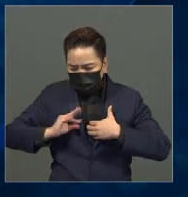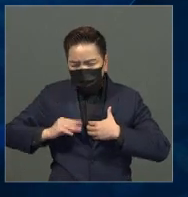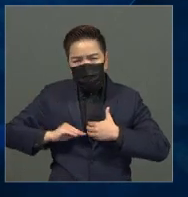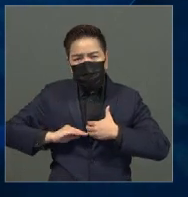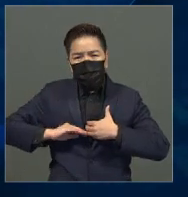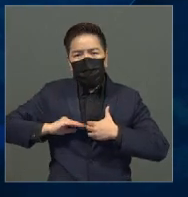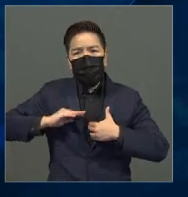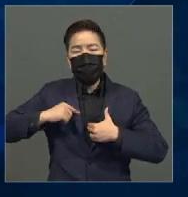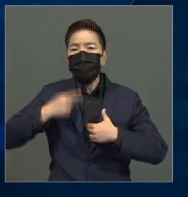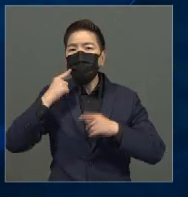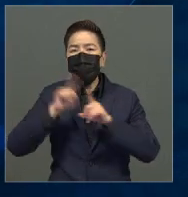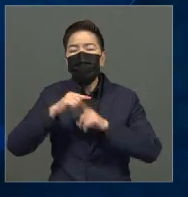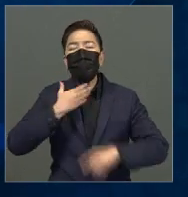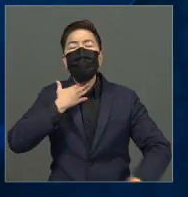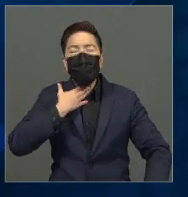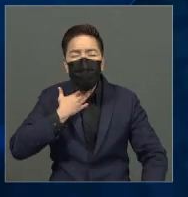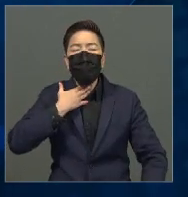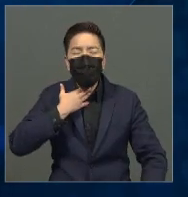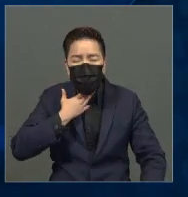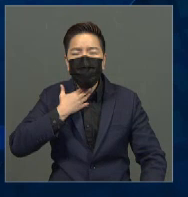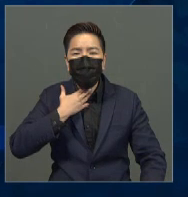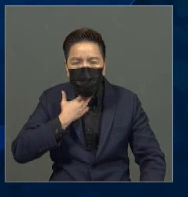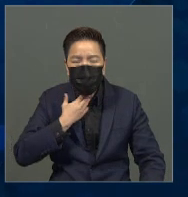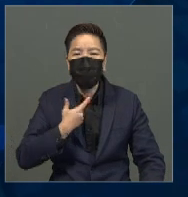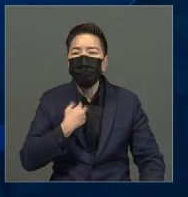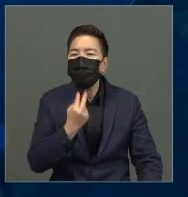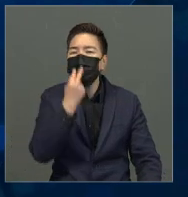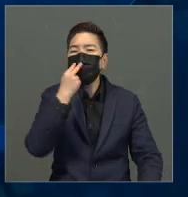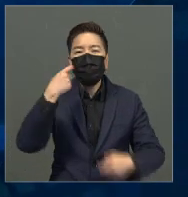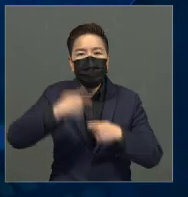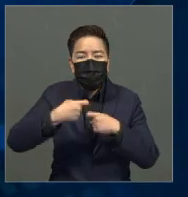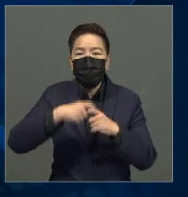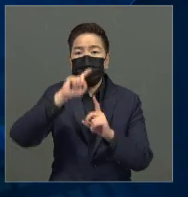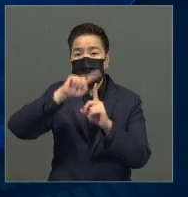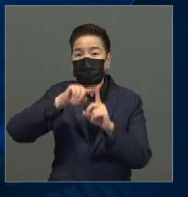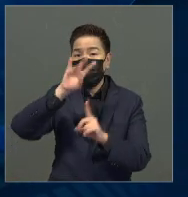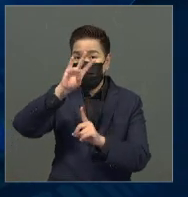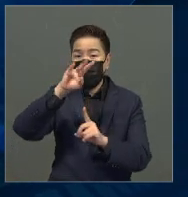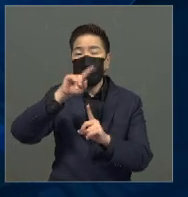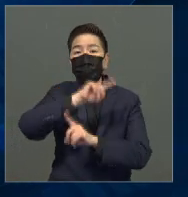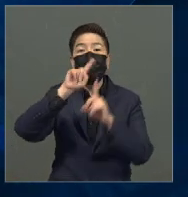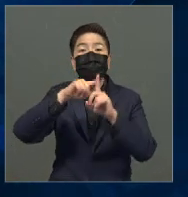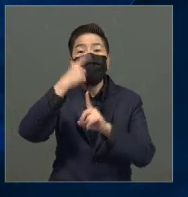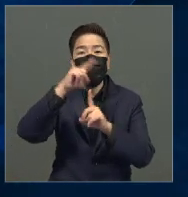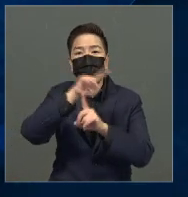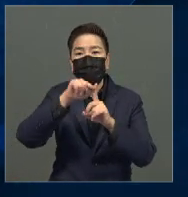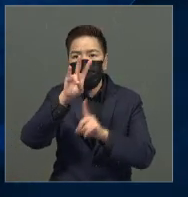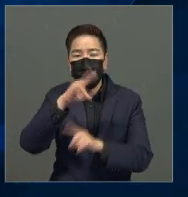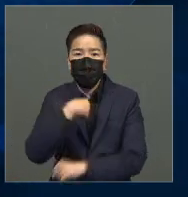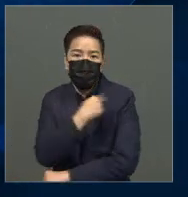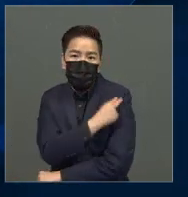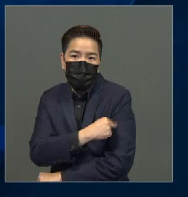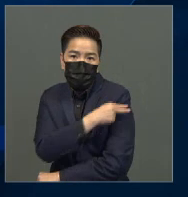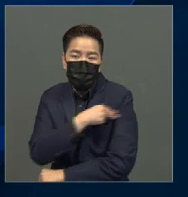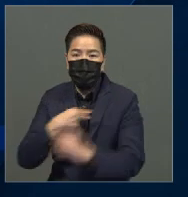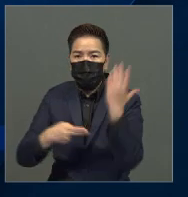คนไข้เองมีอาการไอและหายใจลำบากในวันที่ 7มกราคมค่ะโดยทางโรงพยาบาลหาดใหญ่ก็ได้ให้การรักษา